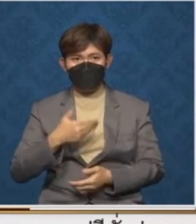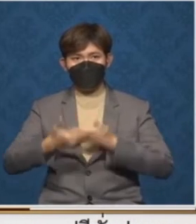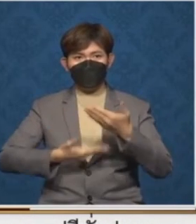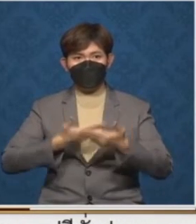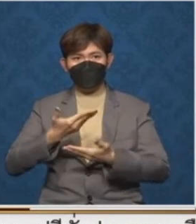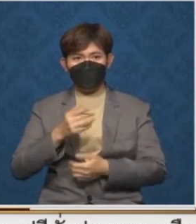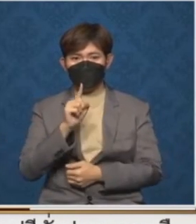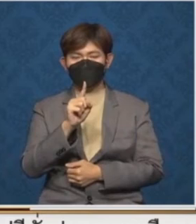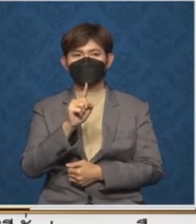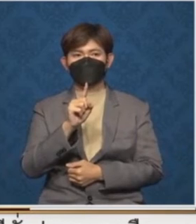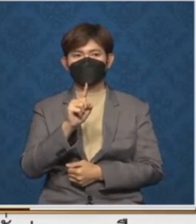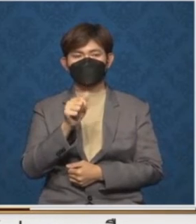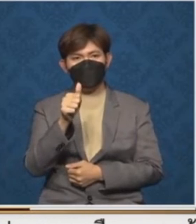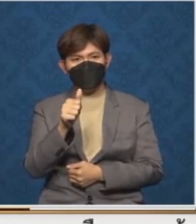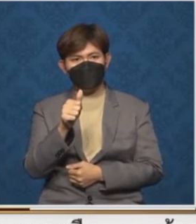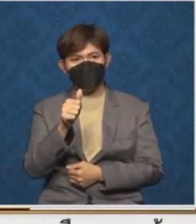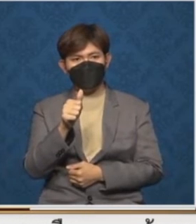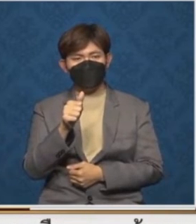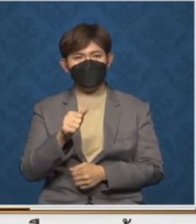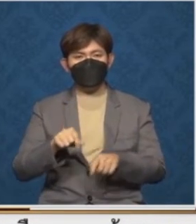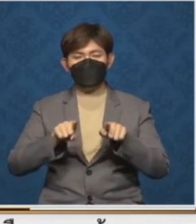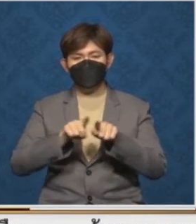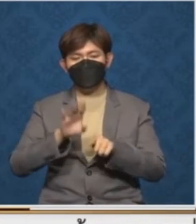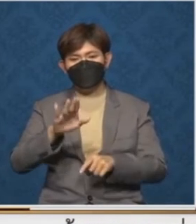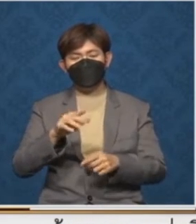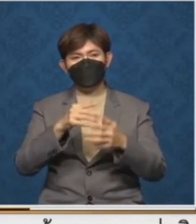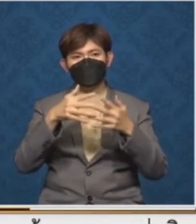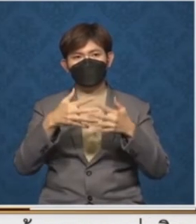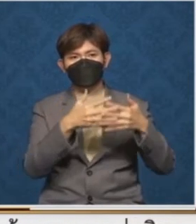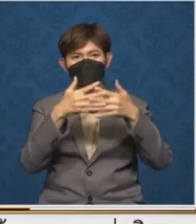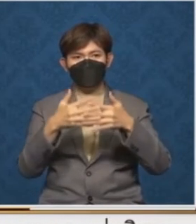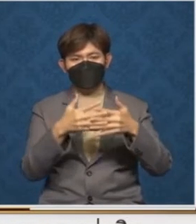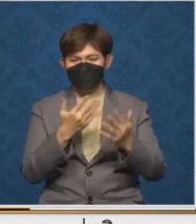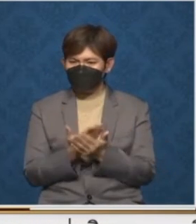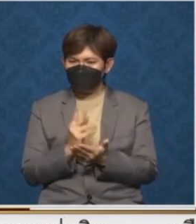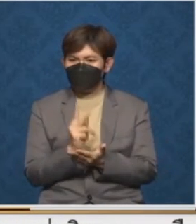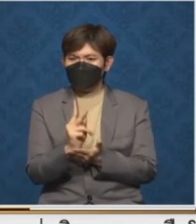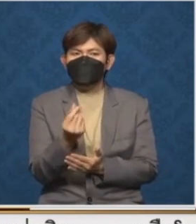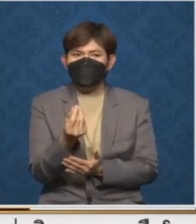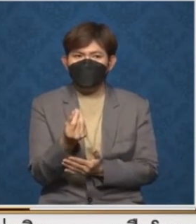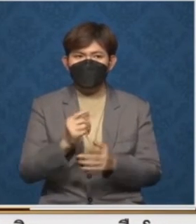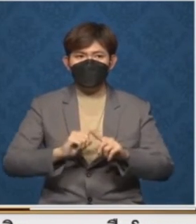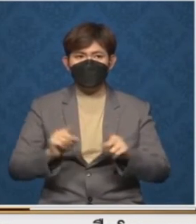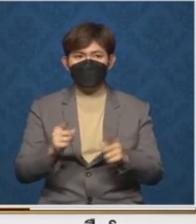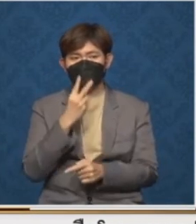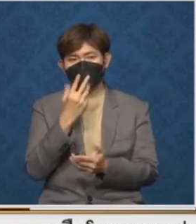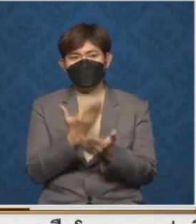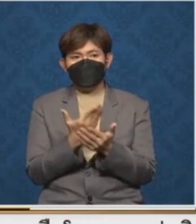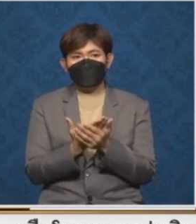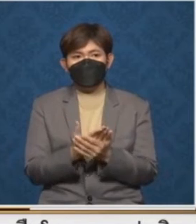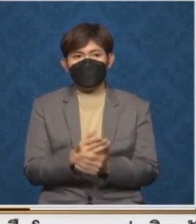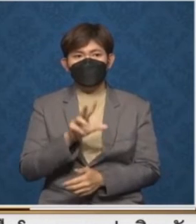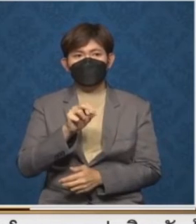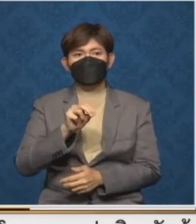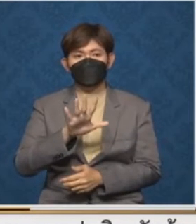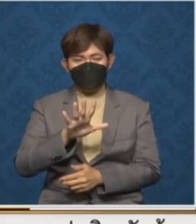ไปนี้ฮะในวงเล็บ คนมีเชื้อ นอธิบายใหฟังด้วยนะฮะมีเช้อโวิเป็บวกนะฮะ แต่ผ